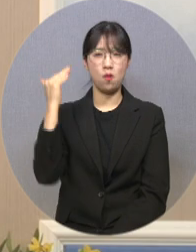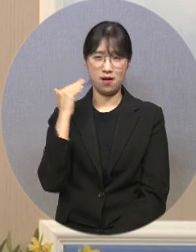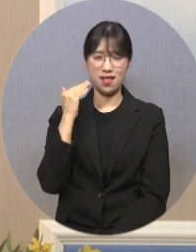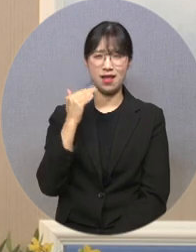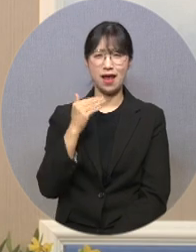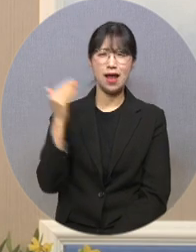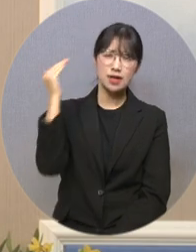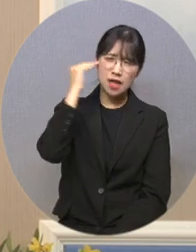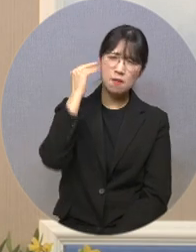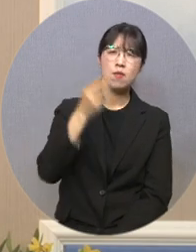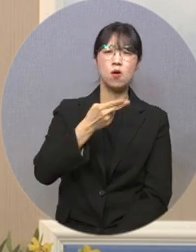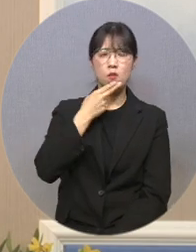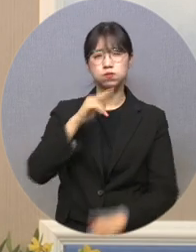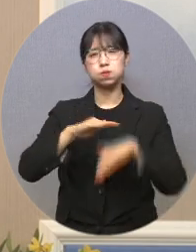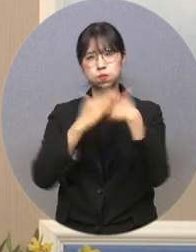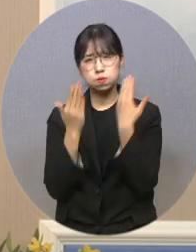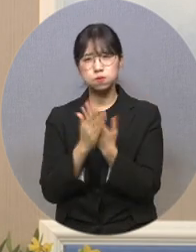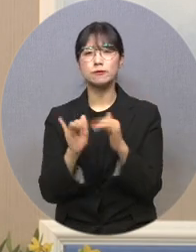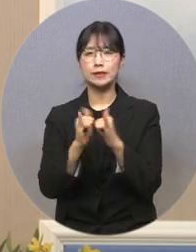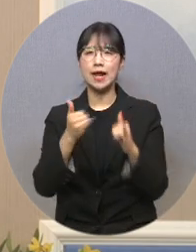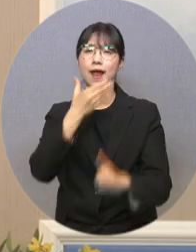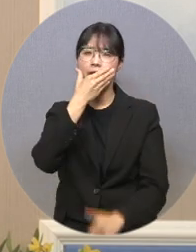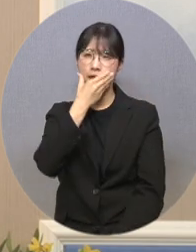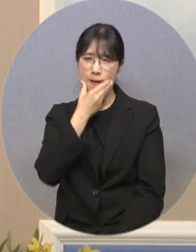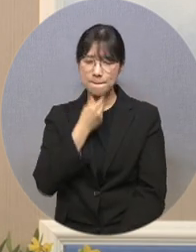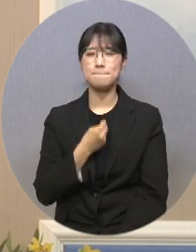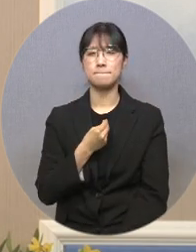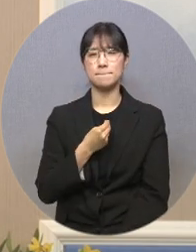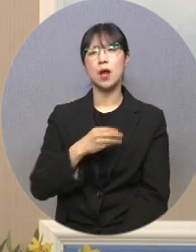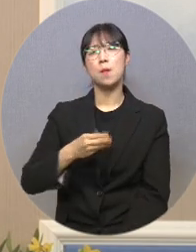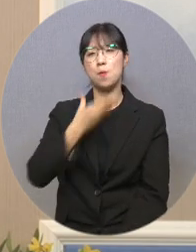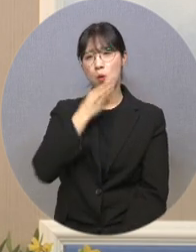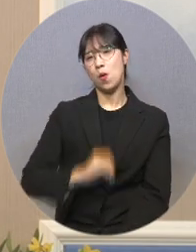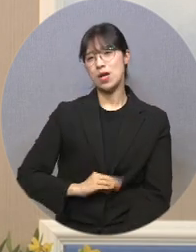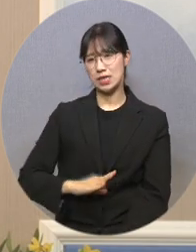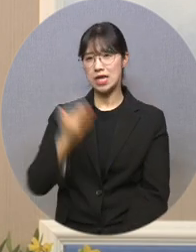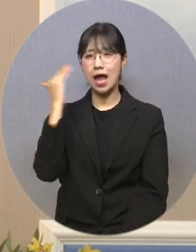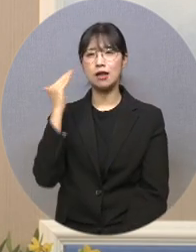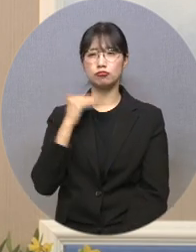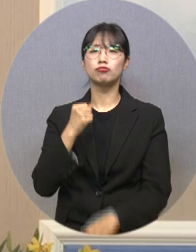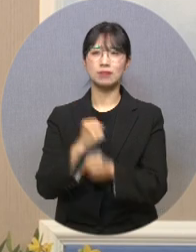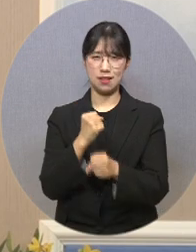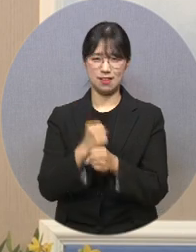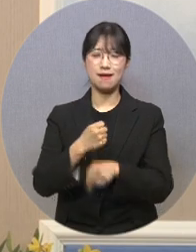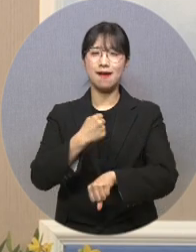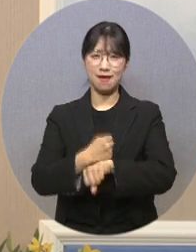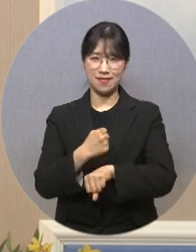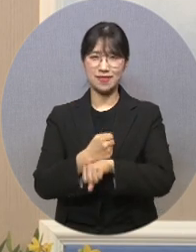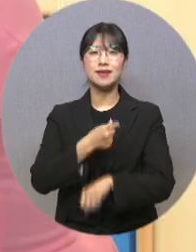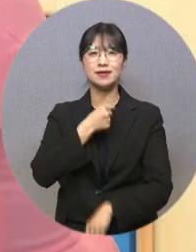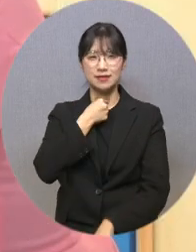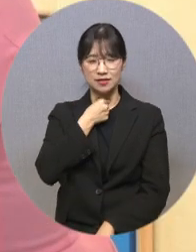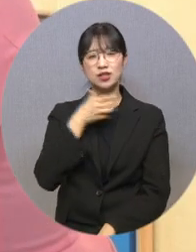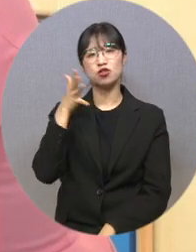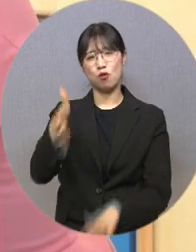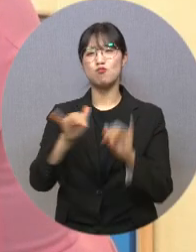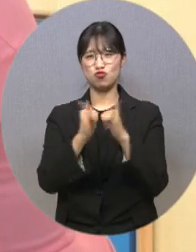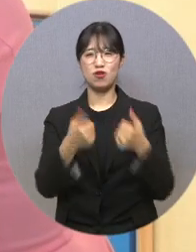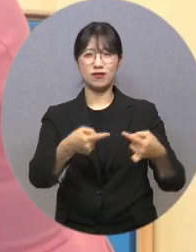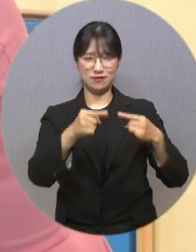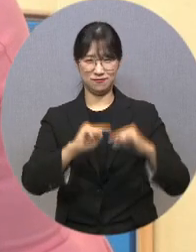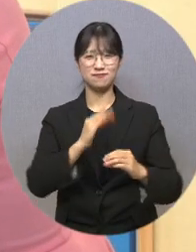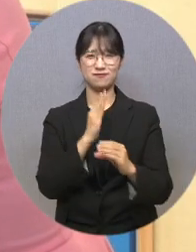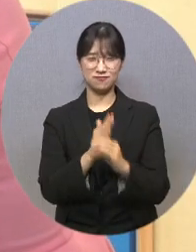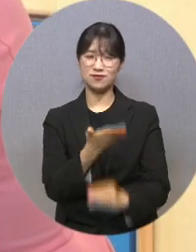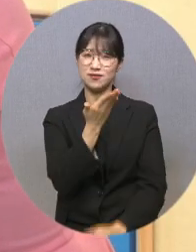장벽이 없이 모두가 행복한 복지 한국을 지향한다는 내용으로 복지 전문가들이 매번 이렇게 출연을 해주시고 계신데요. 네. 오늘 민병대